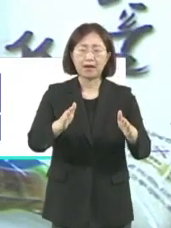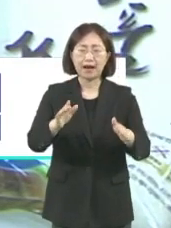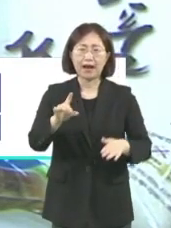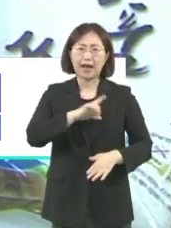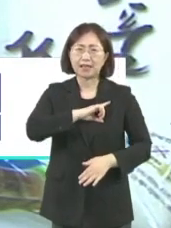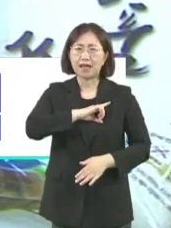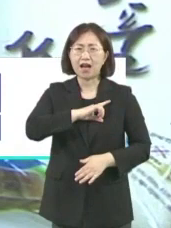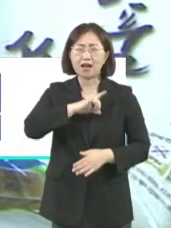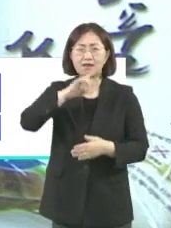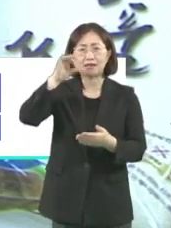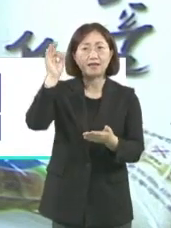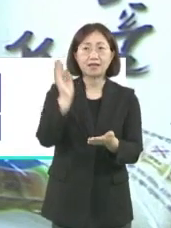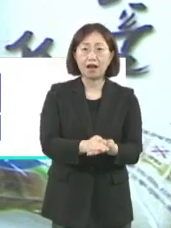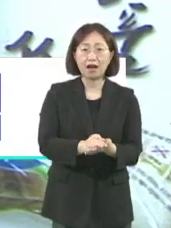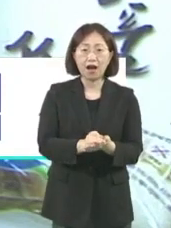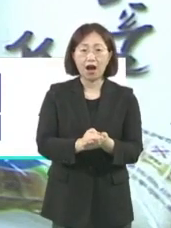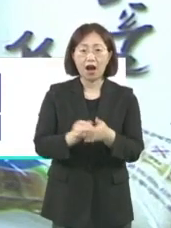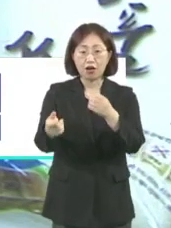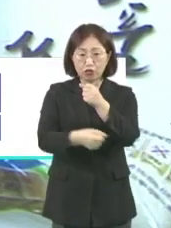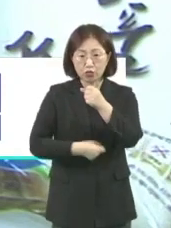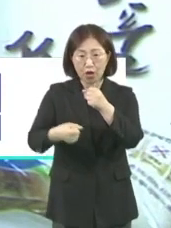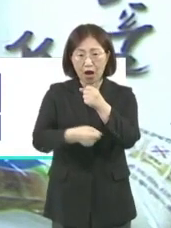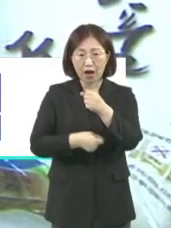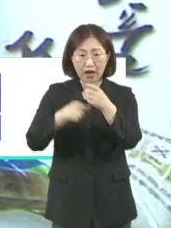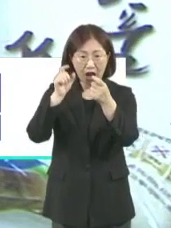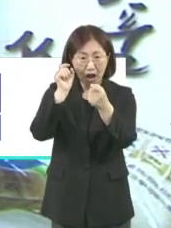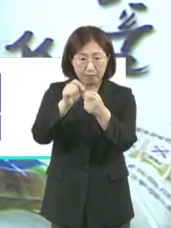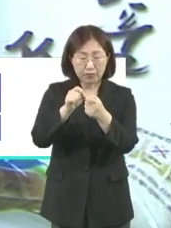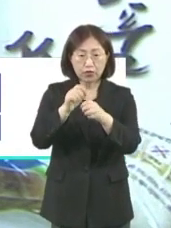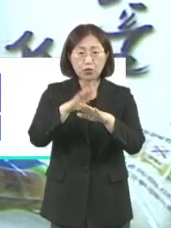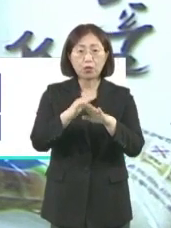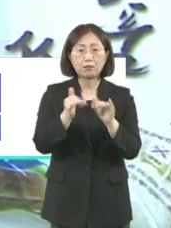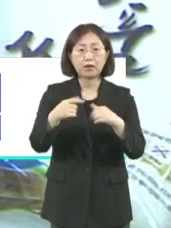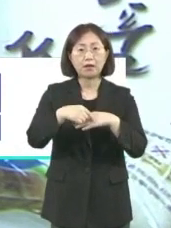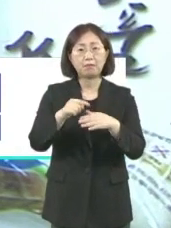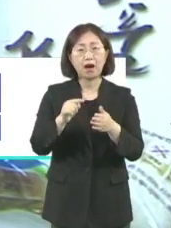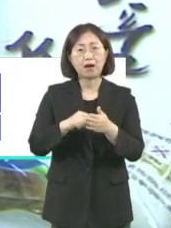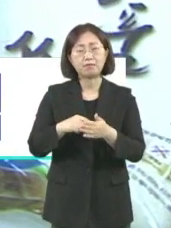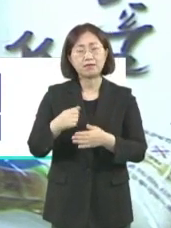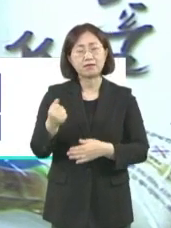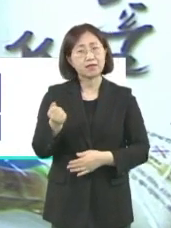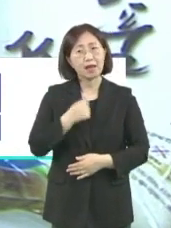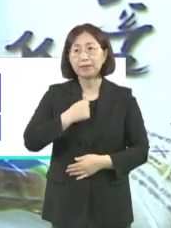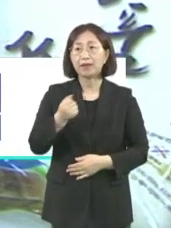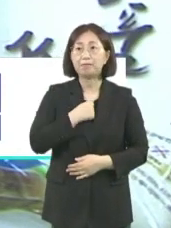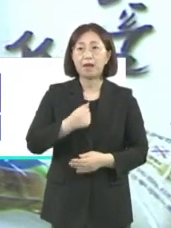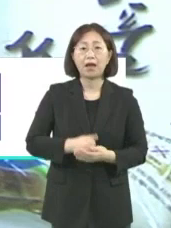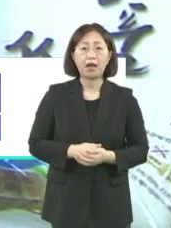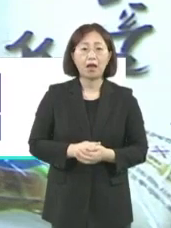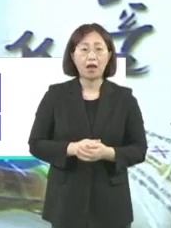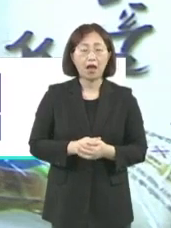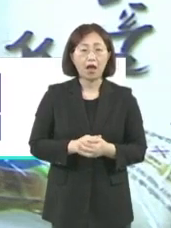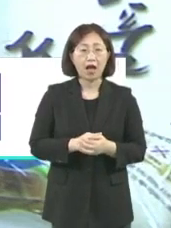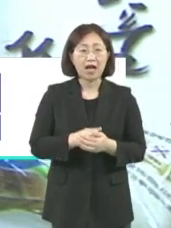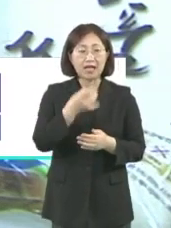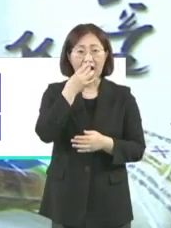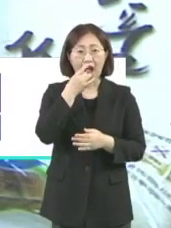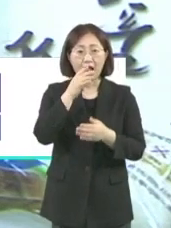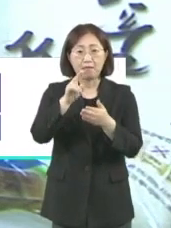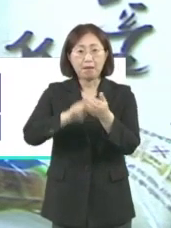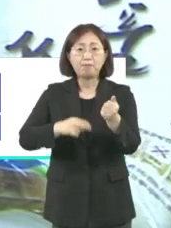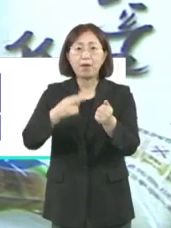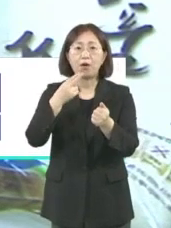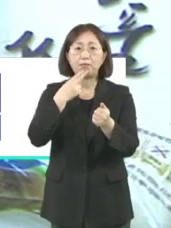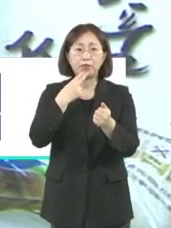가장 크게 떨어져 수확기를 앞둔 농민들의 시름이 깊어지고 있는데요. 더 이상 쌀을 보관할 곳이 없는 가운데